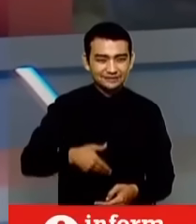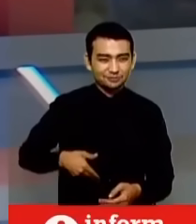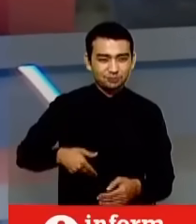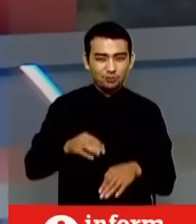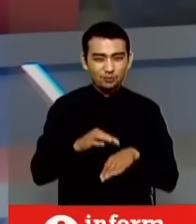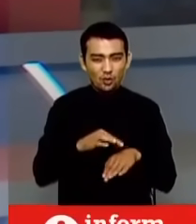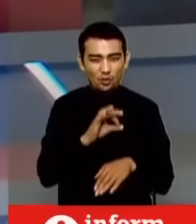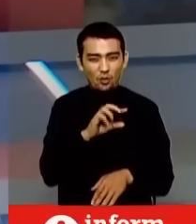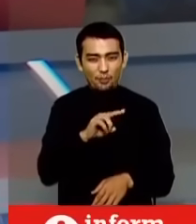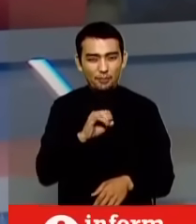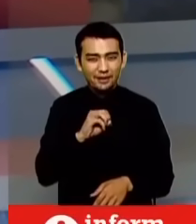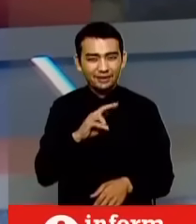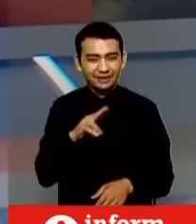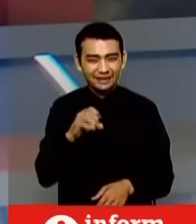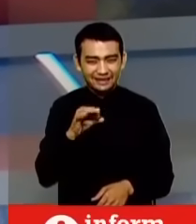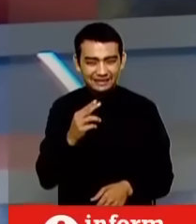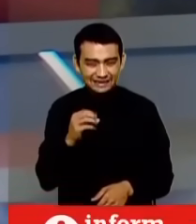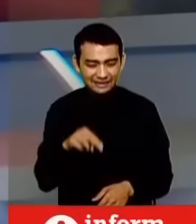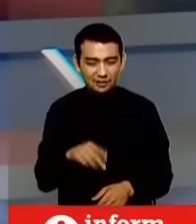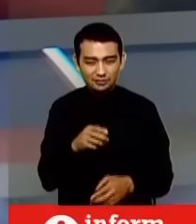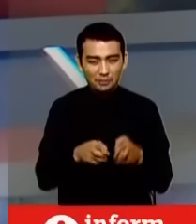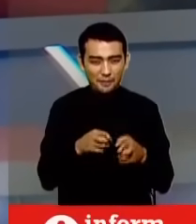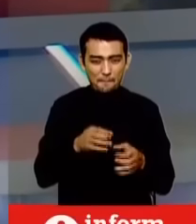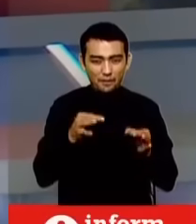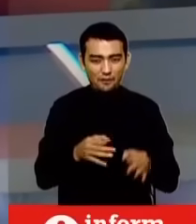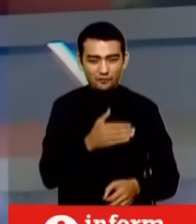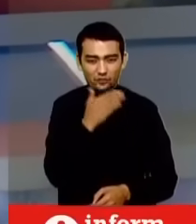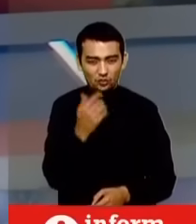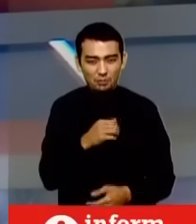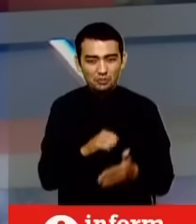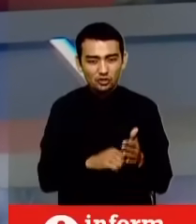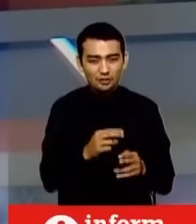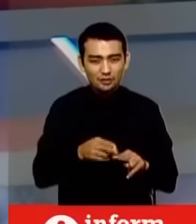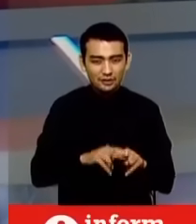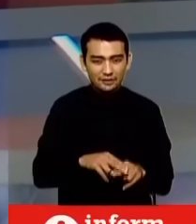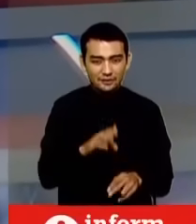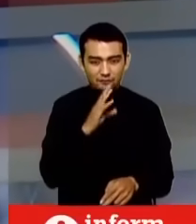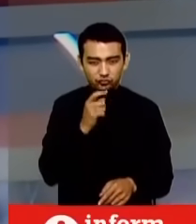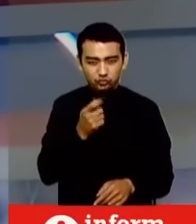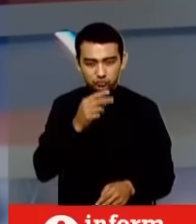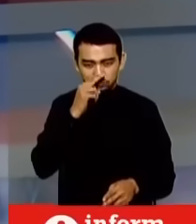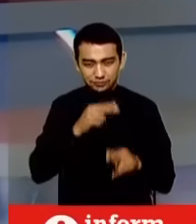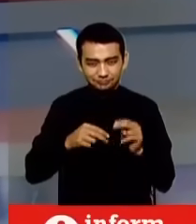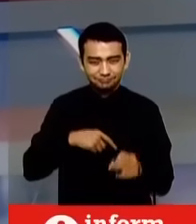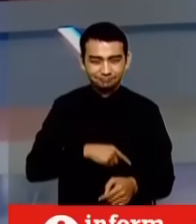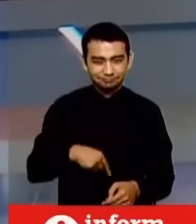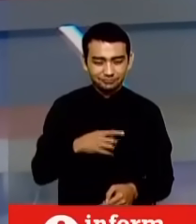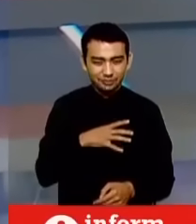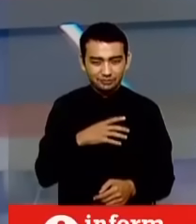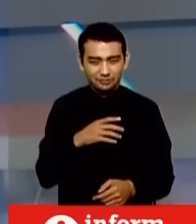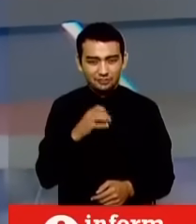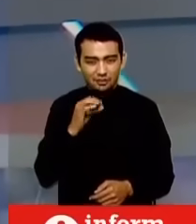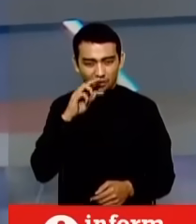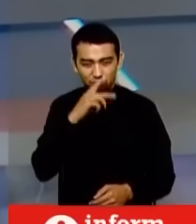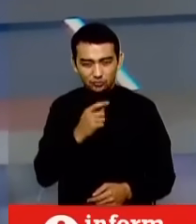түскен қызына ақ халаттылар дұрыс ота жасамаған. Соның кесірінен қызым қуықсыз қала жаздады деп зар жылап отыр. Бірақ соған